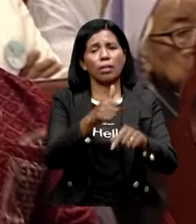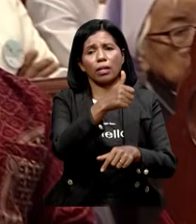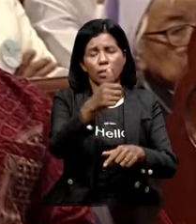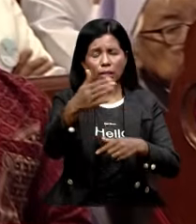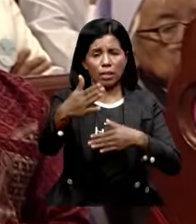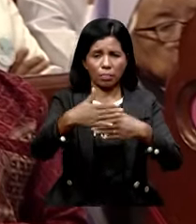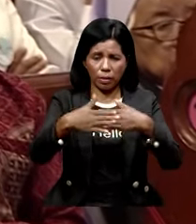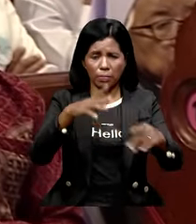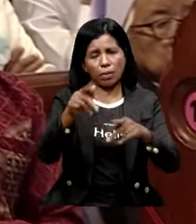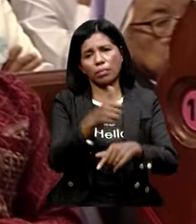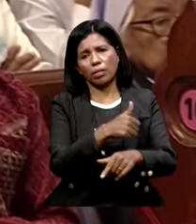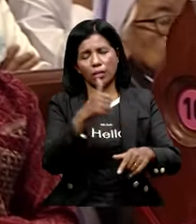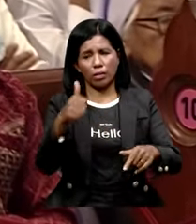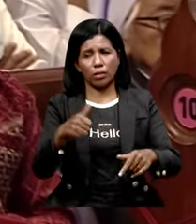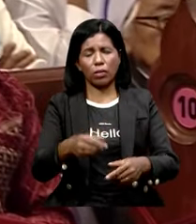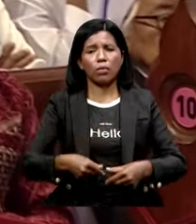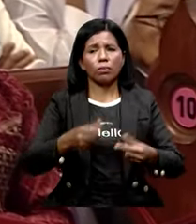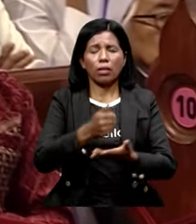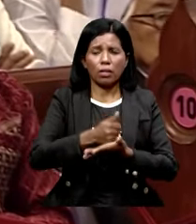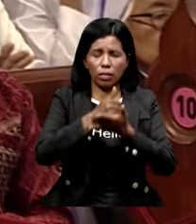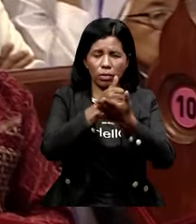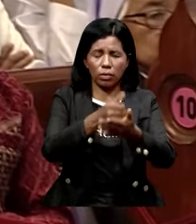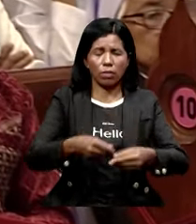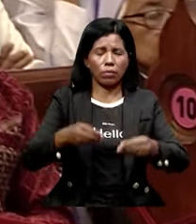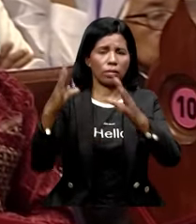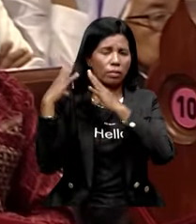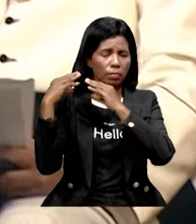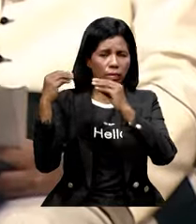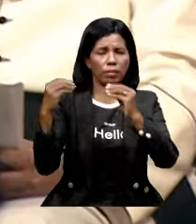besika amba e maselu, hodi fotulu no fo esperança.